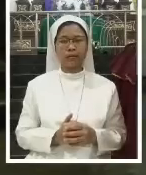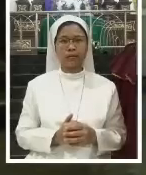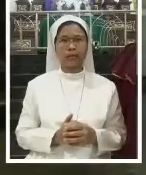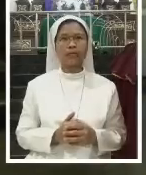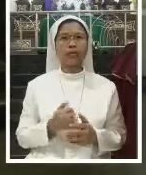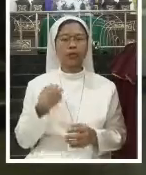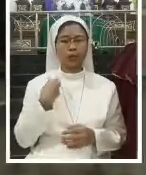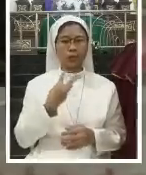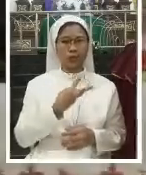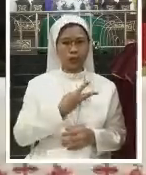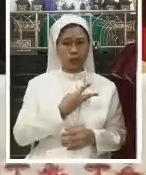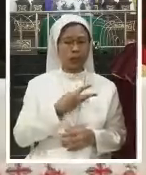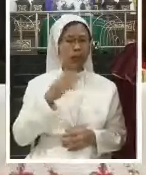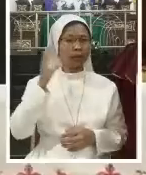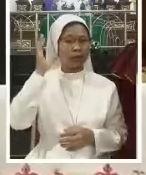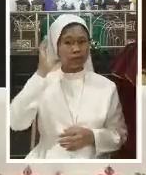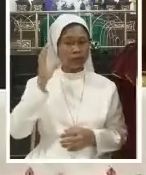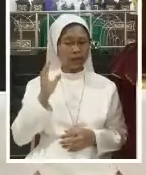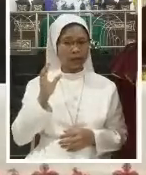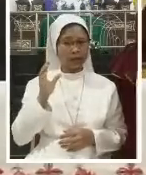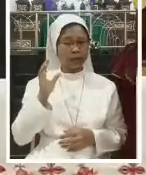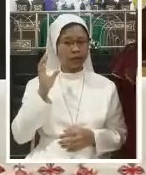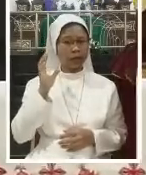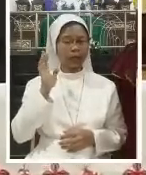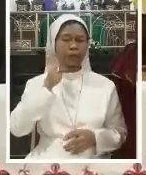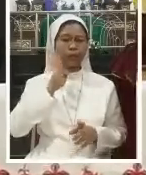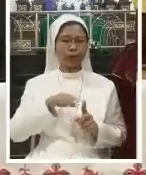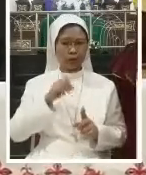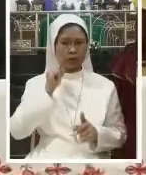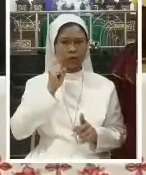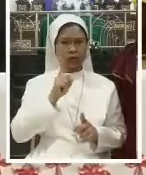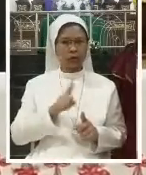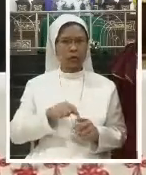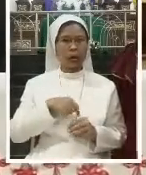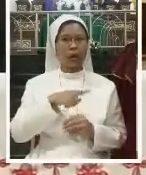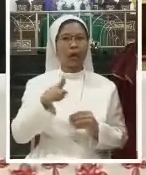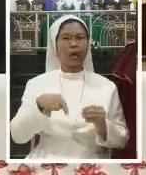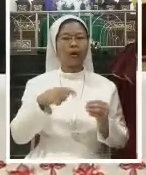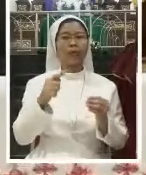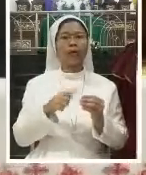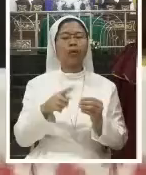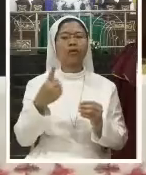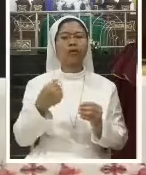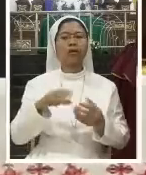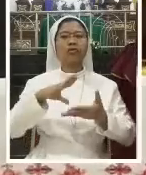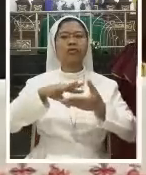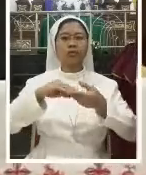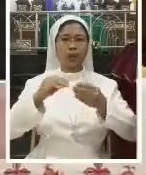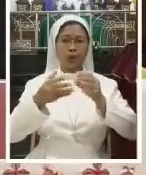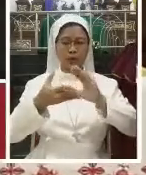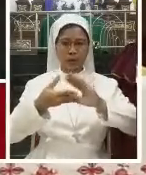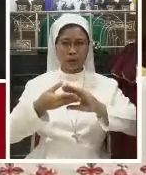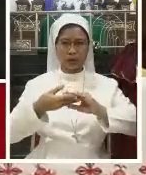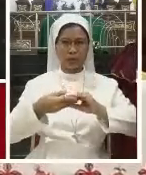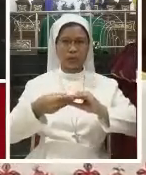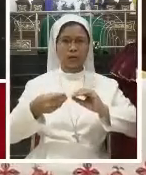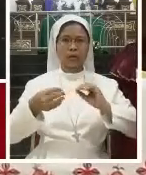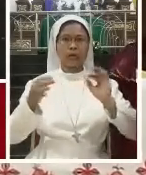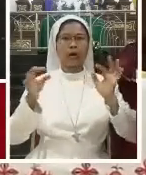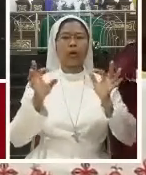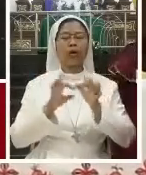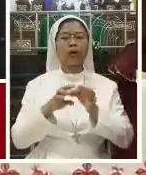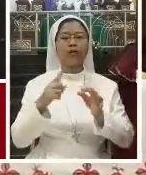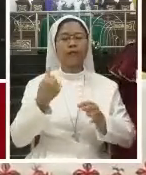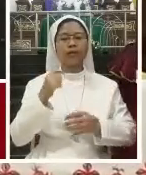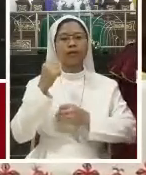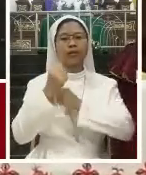Nadagog niya to, mga tugang, ang drama o storya kan